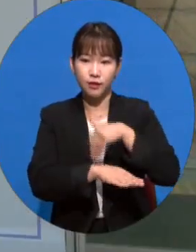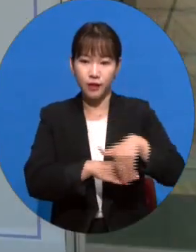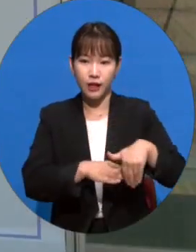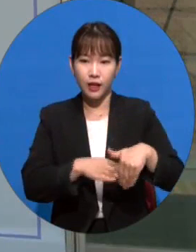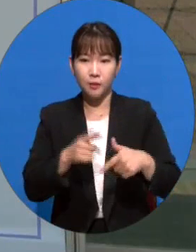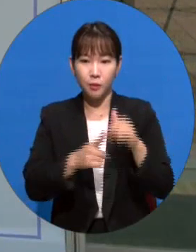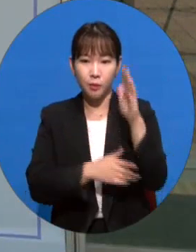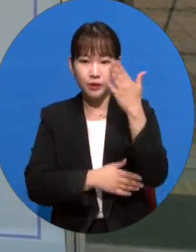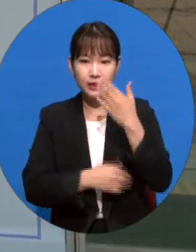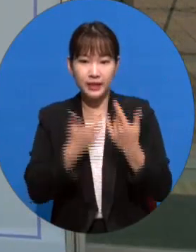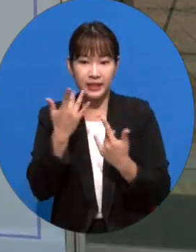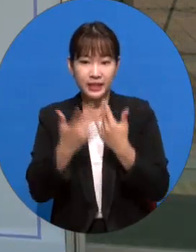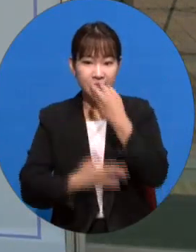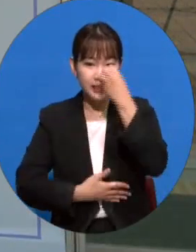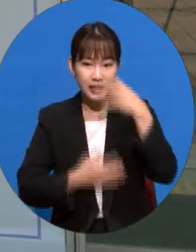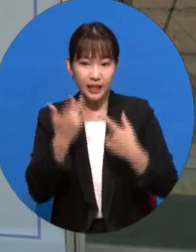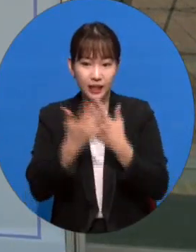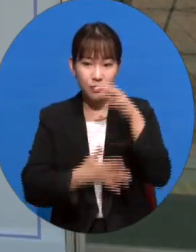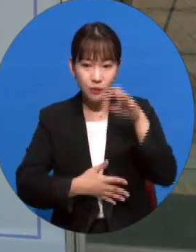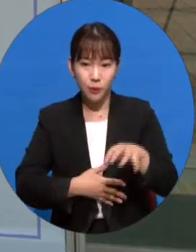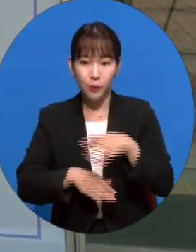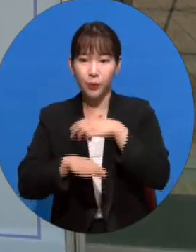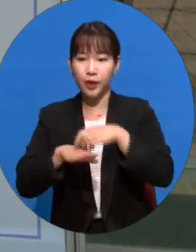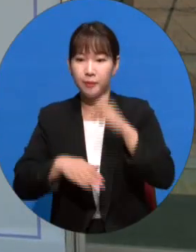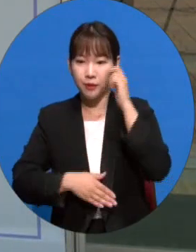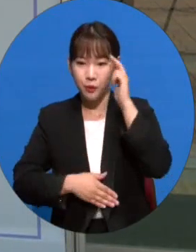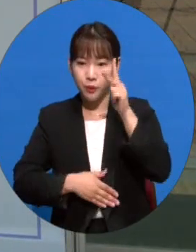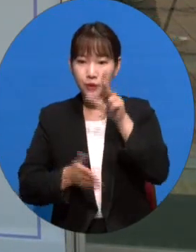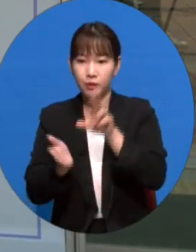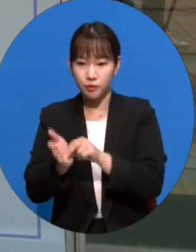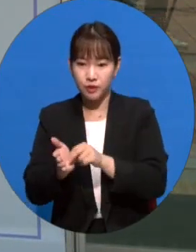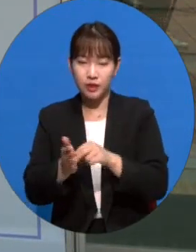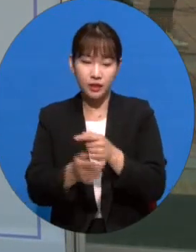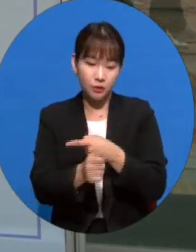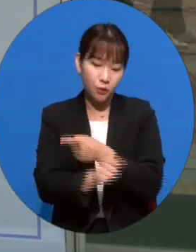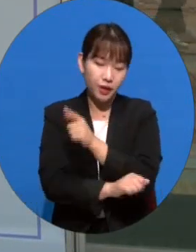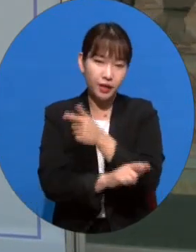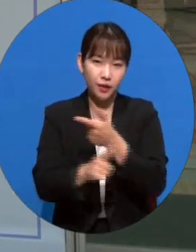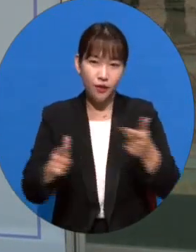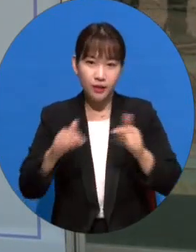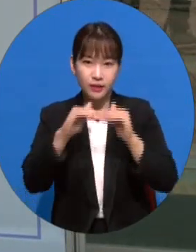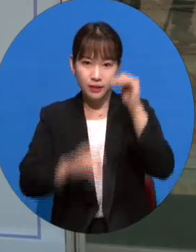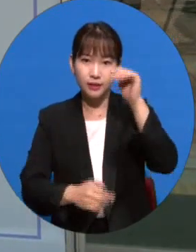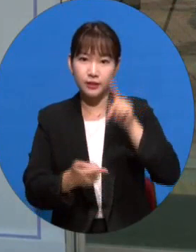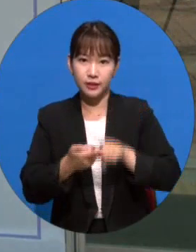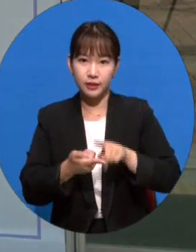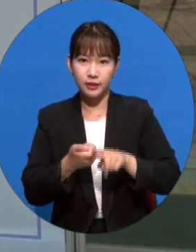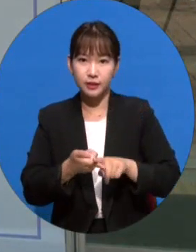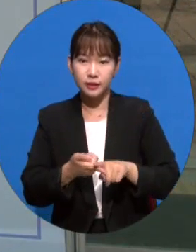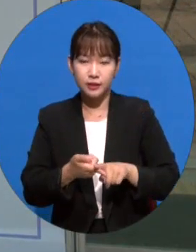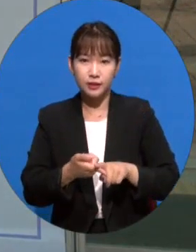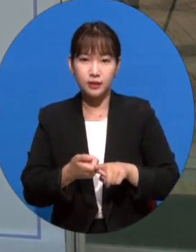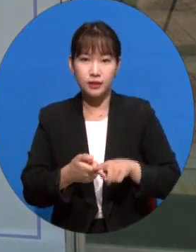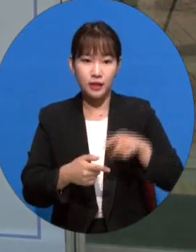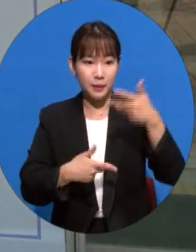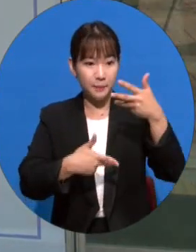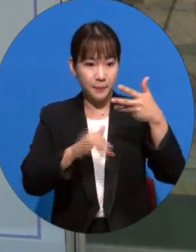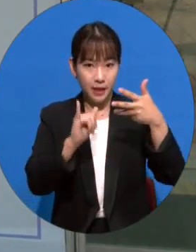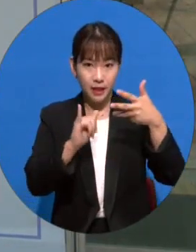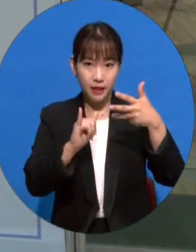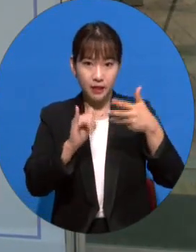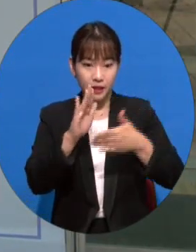목포시 소각장 문제, 삼학도 호텔 문제, 그 외의 여러 가지 사항들에 대해서 민선